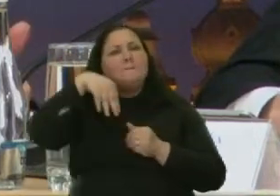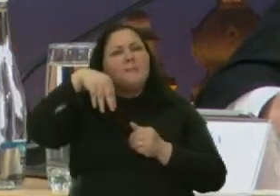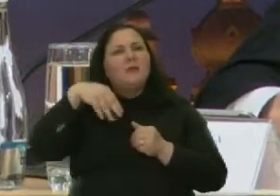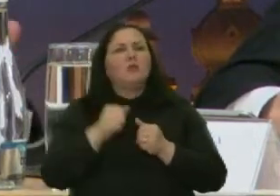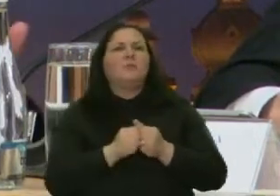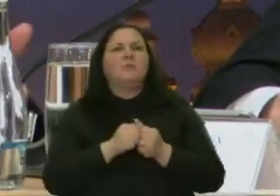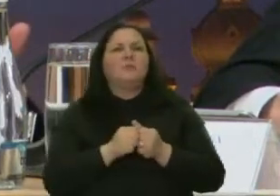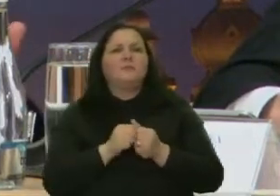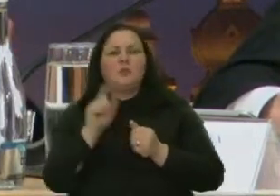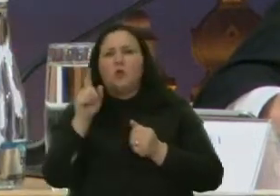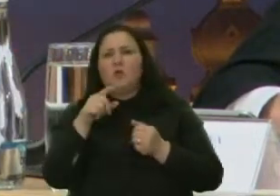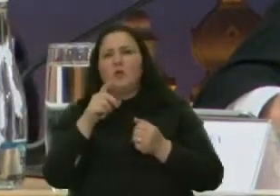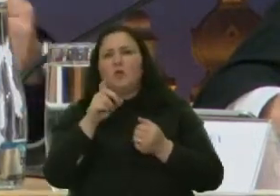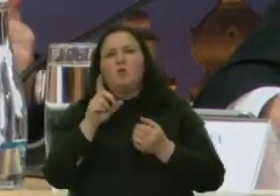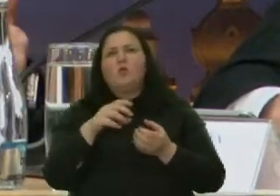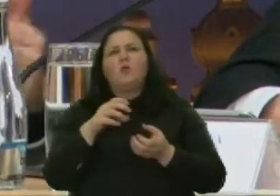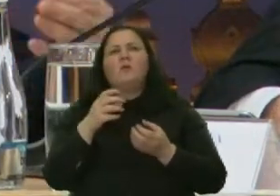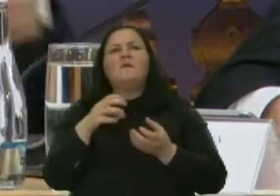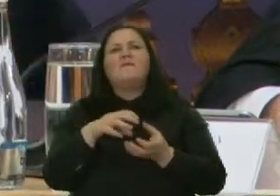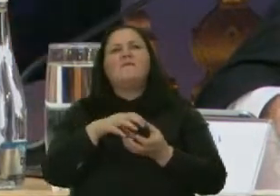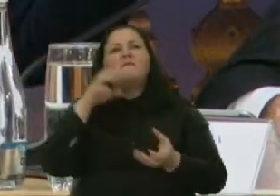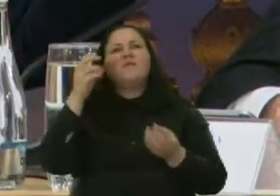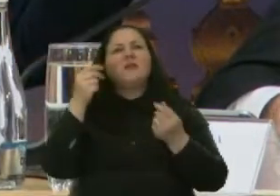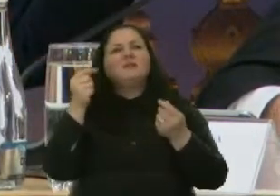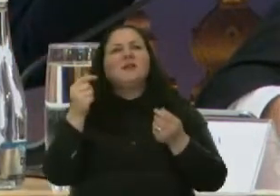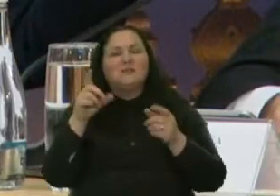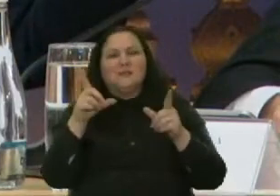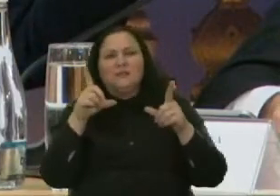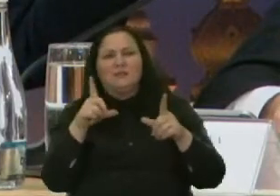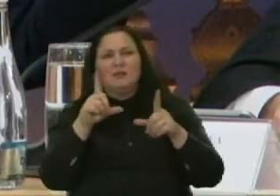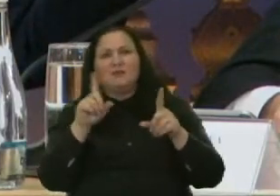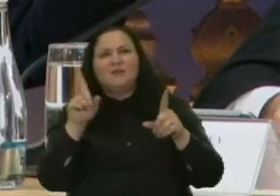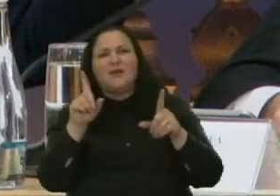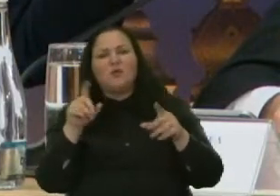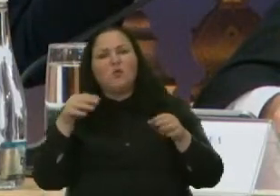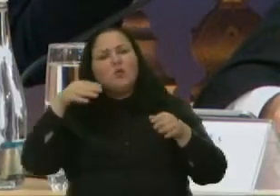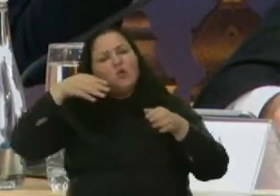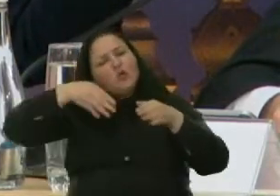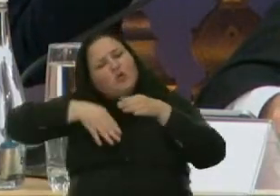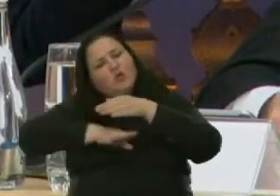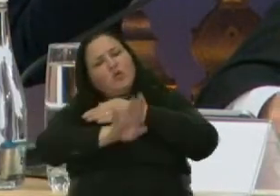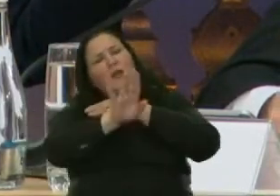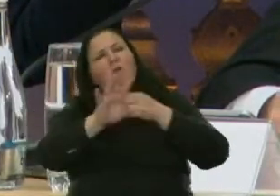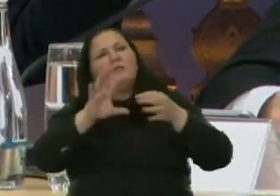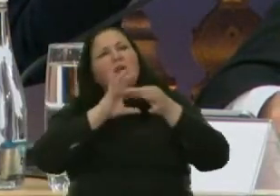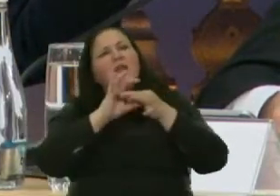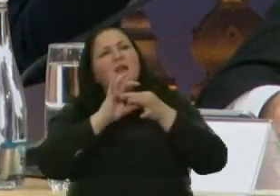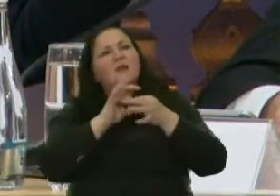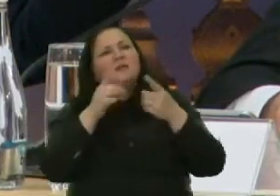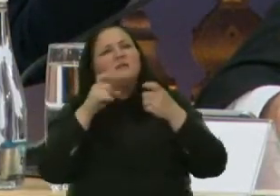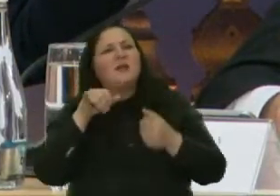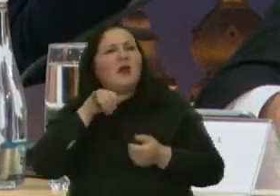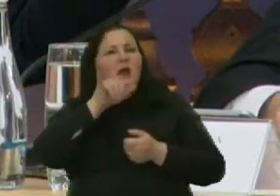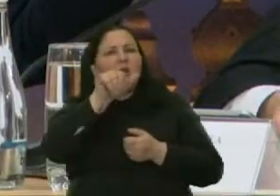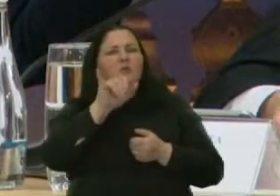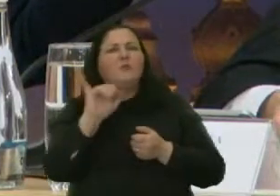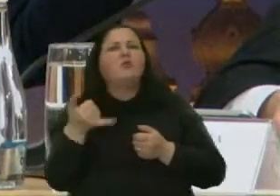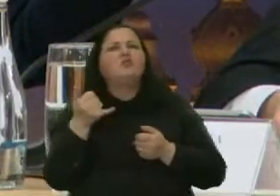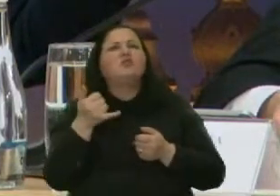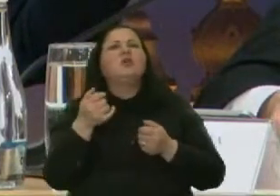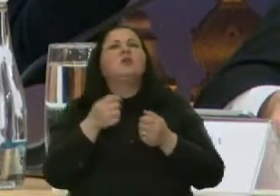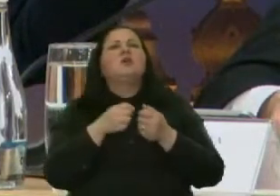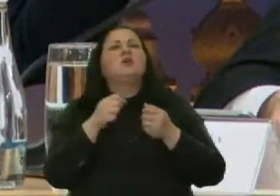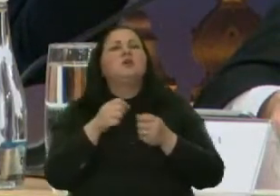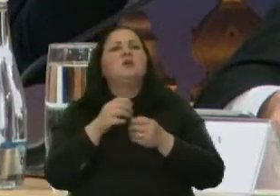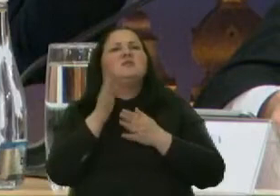stația de la aeroport finanțează stația dar nu finanțează tunelul de legătură între aeroport și stația de tren Metropolitan vom investi